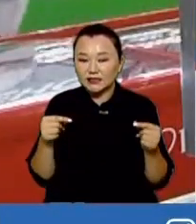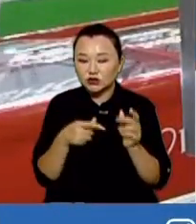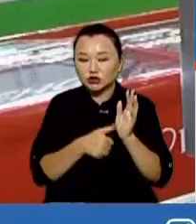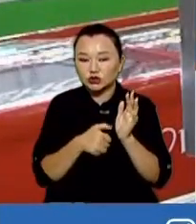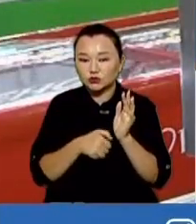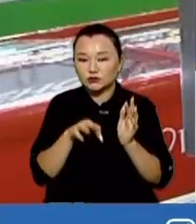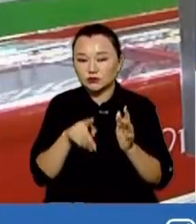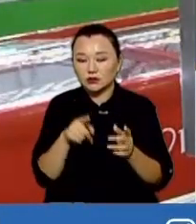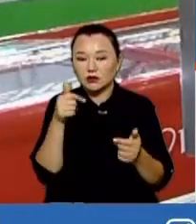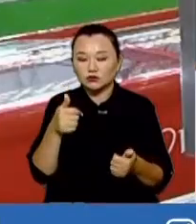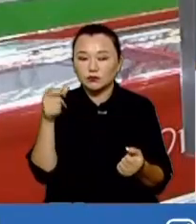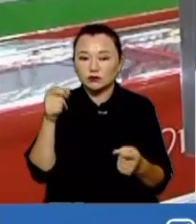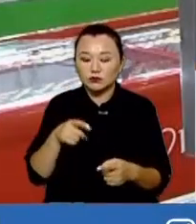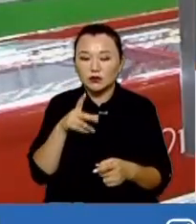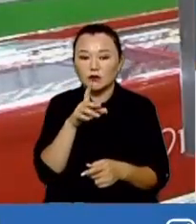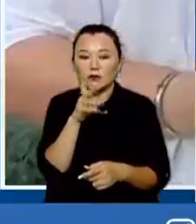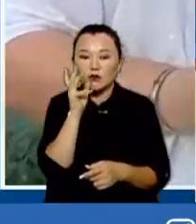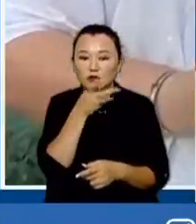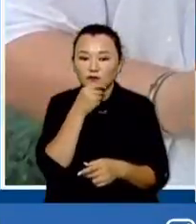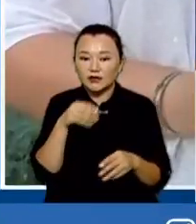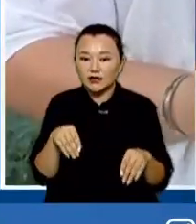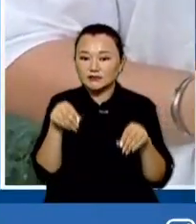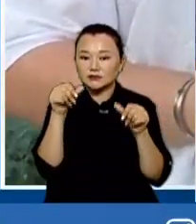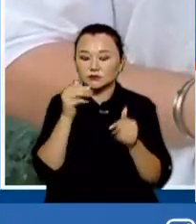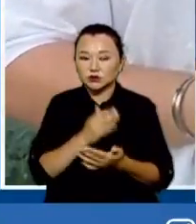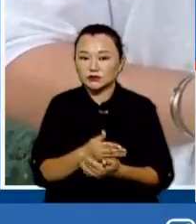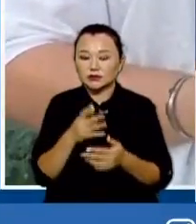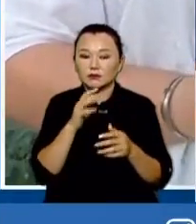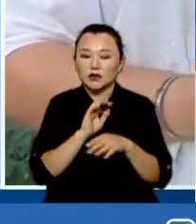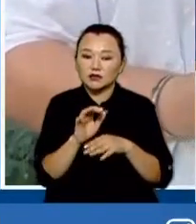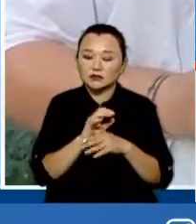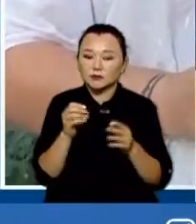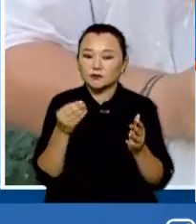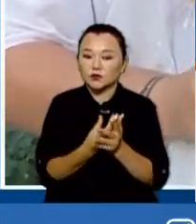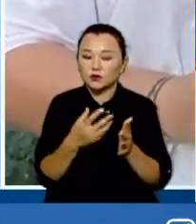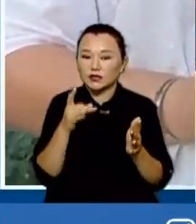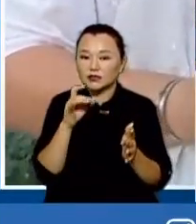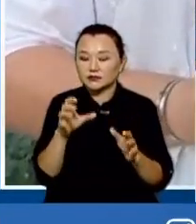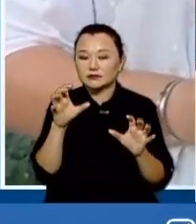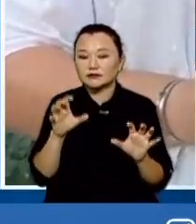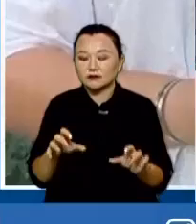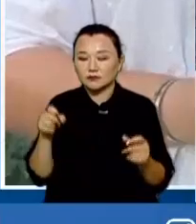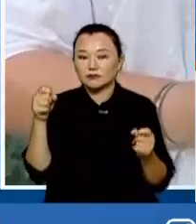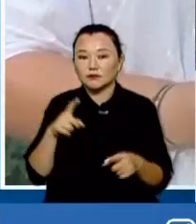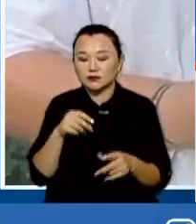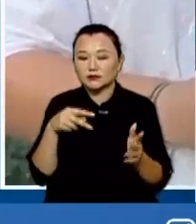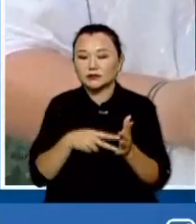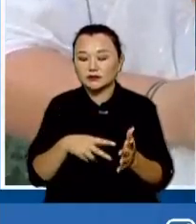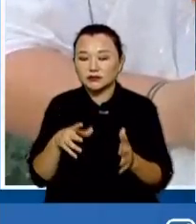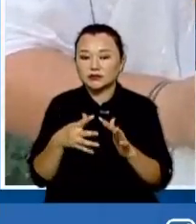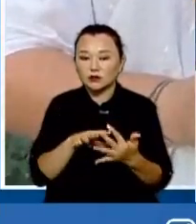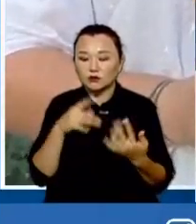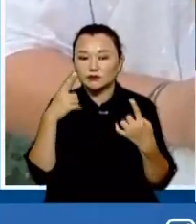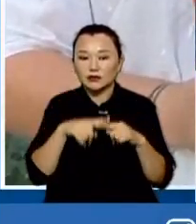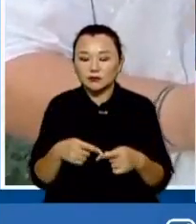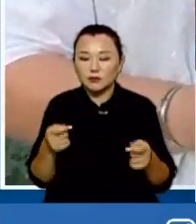тенге. Хорошо подходит для плова, рассыпчатый. По словам производителей, подорожание риса закономерно. Цены выросли на